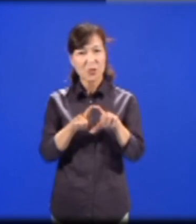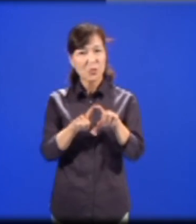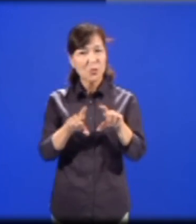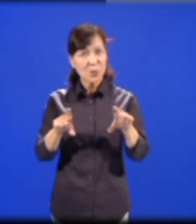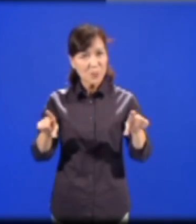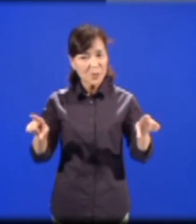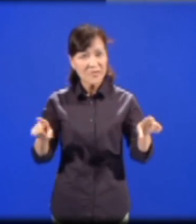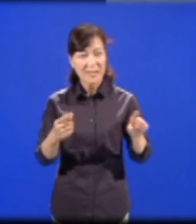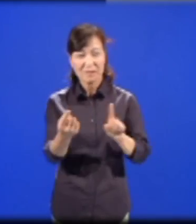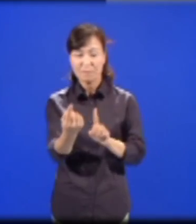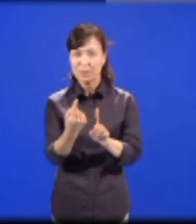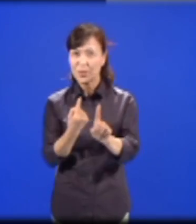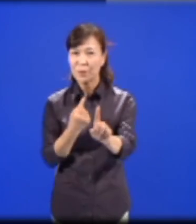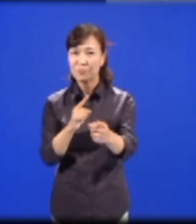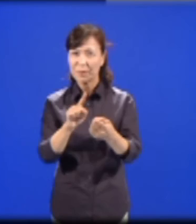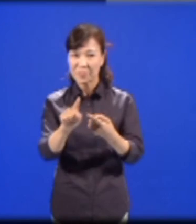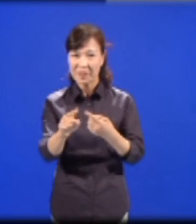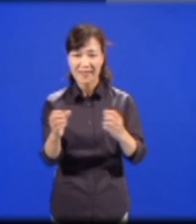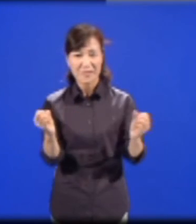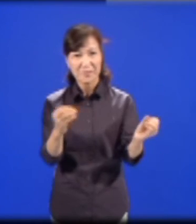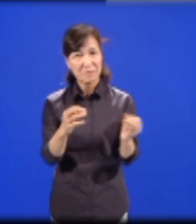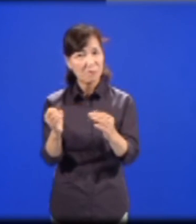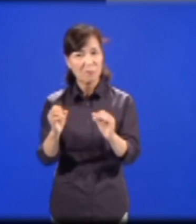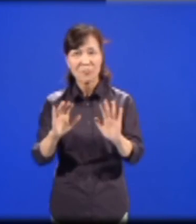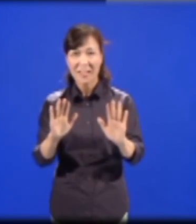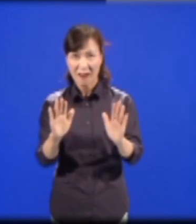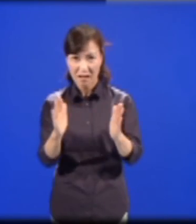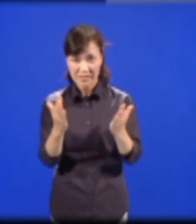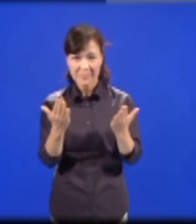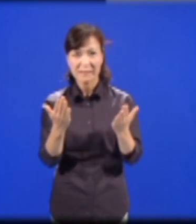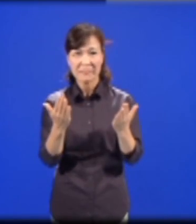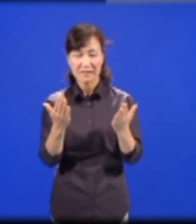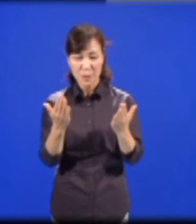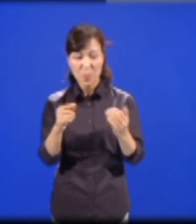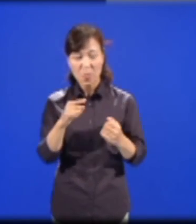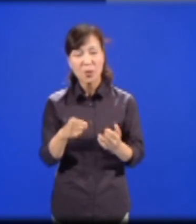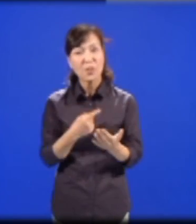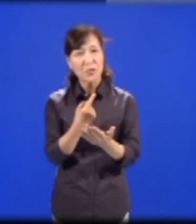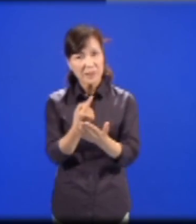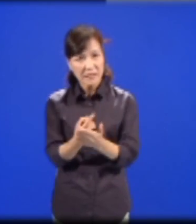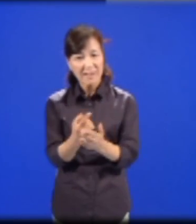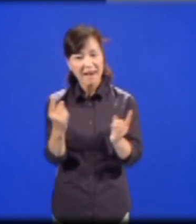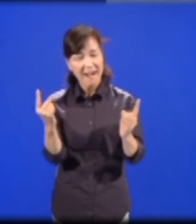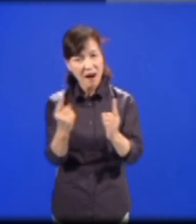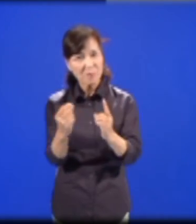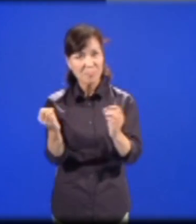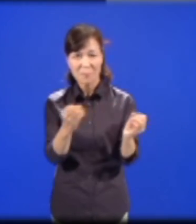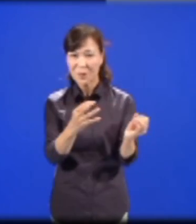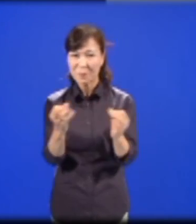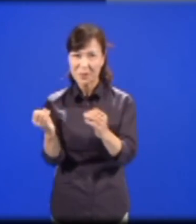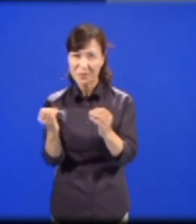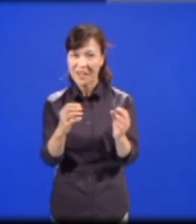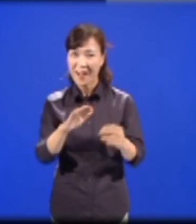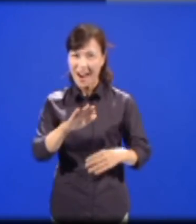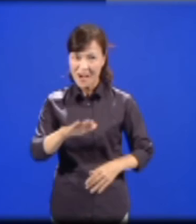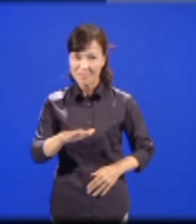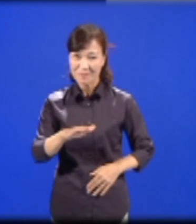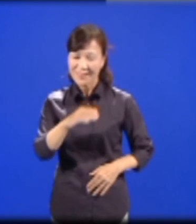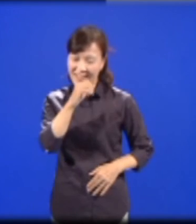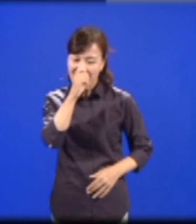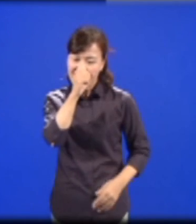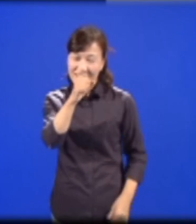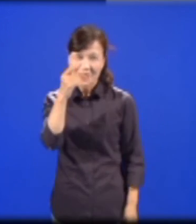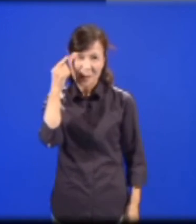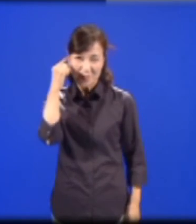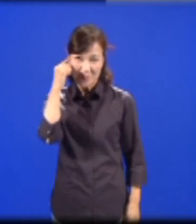普段話しない方々とこう顔を合わせて話したりしますからね、そういうなんではいいんじゃ